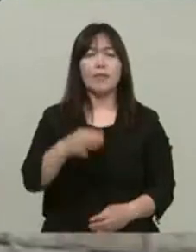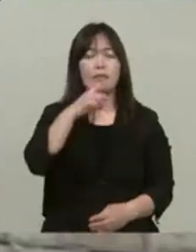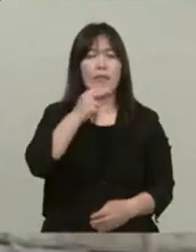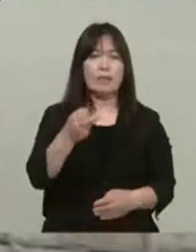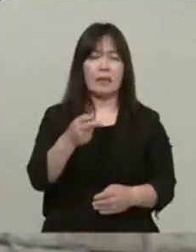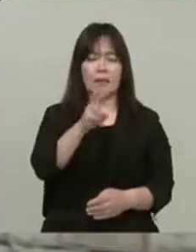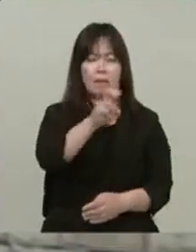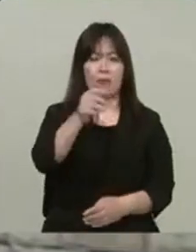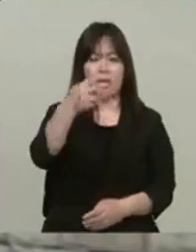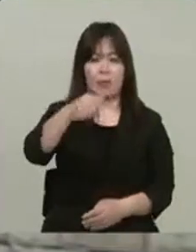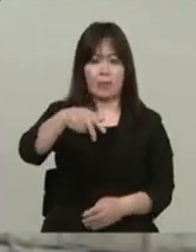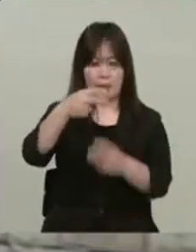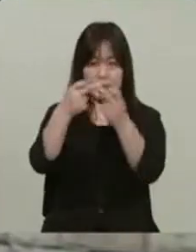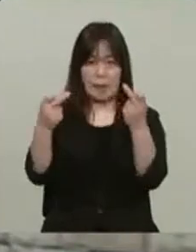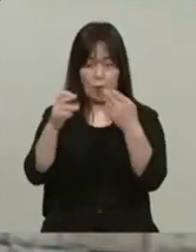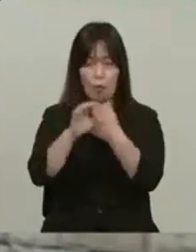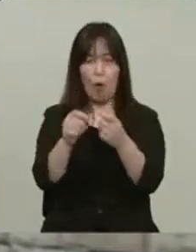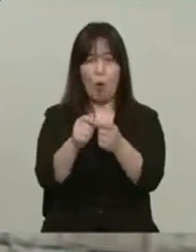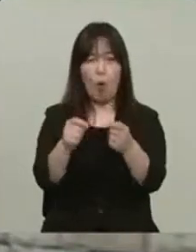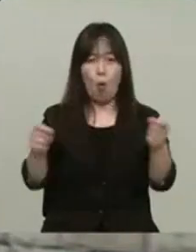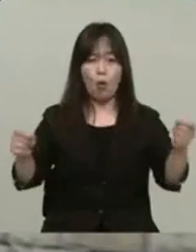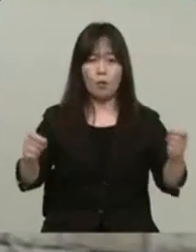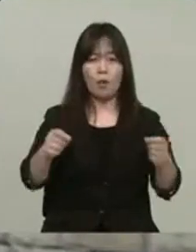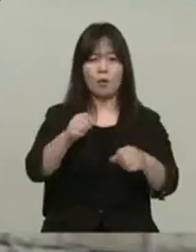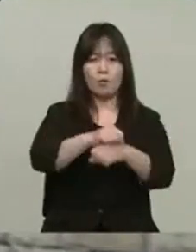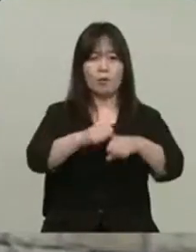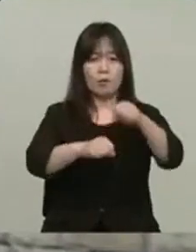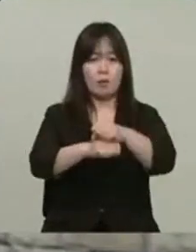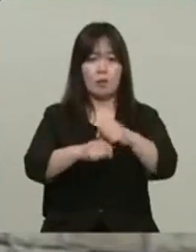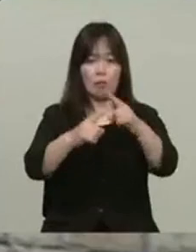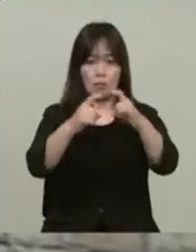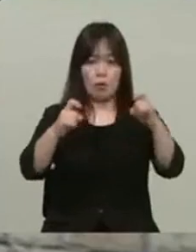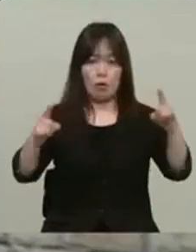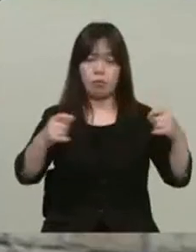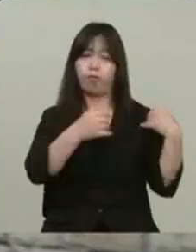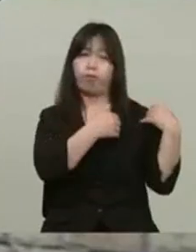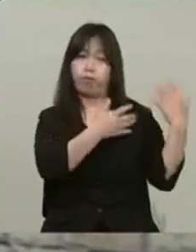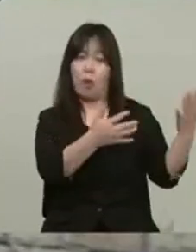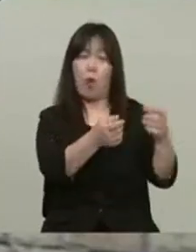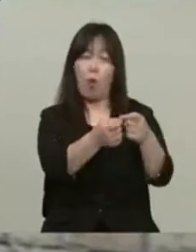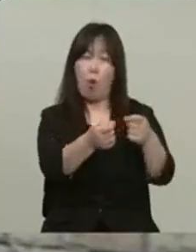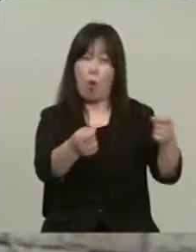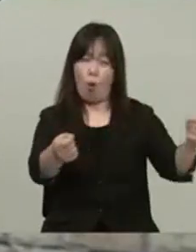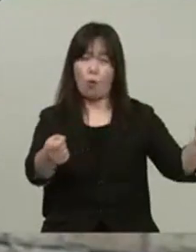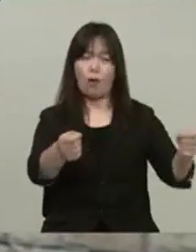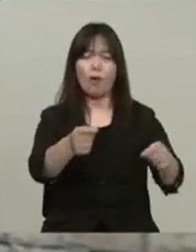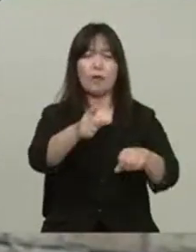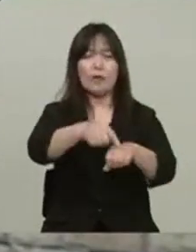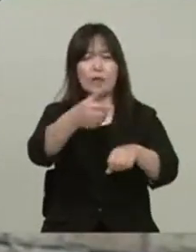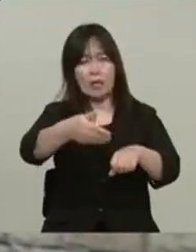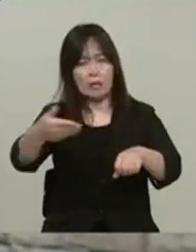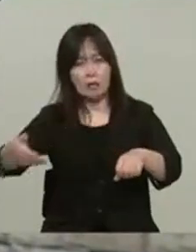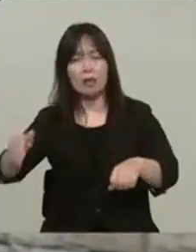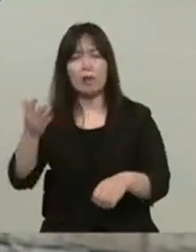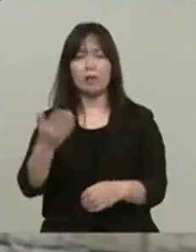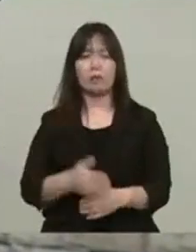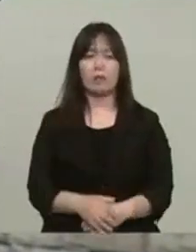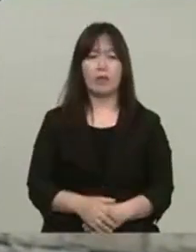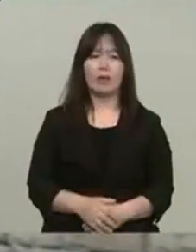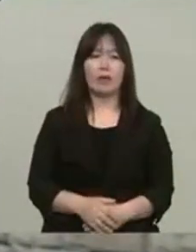익산 미륵산 정상부에는 오래된 성곽이 사람들에게 잊혀진 채 수천 년 세월의 덮개를 더하고